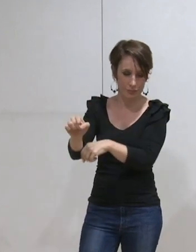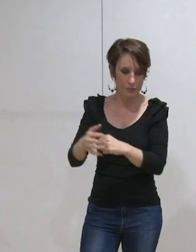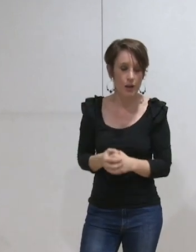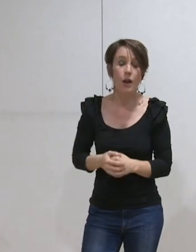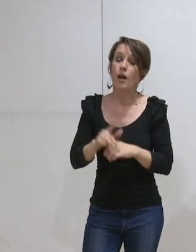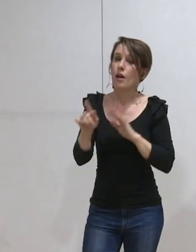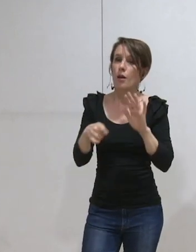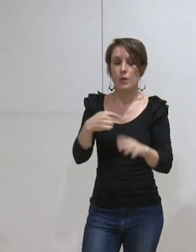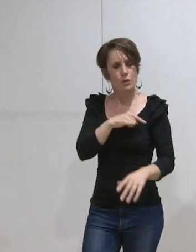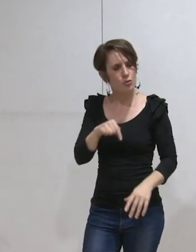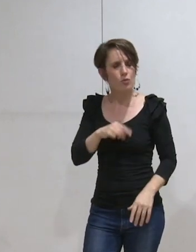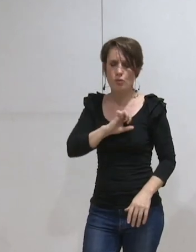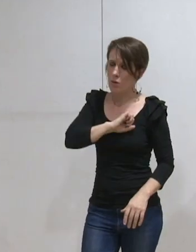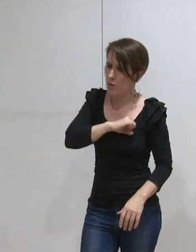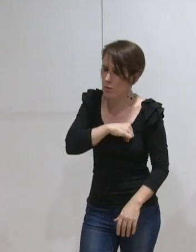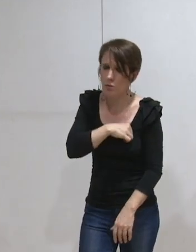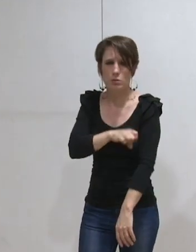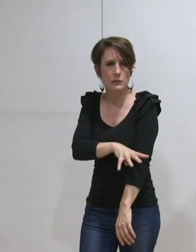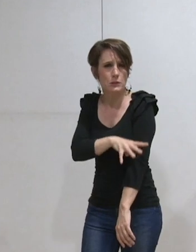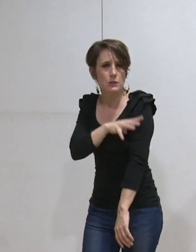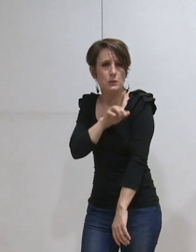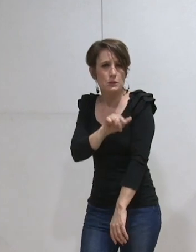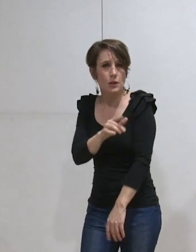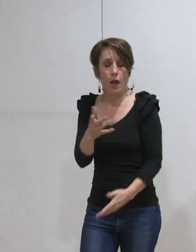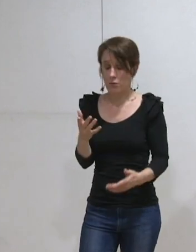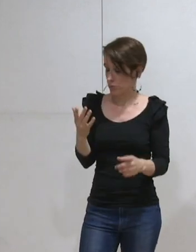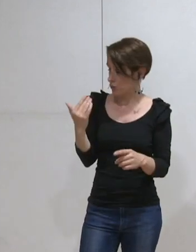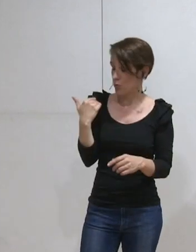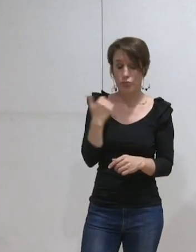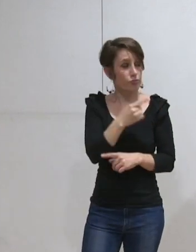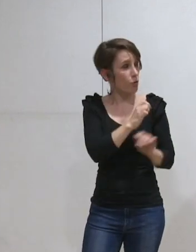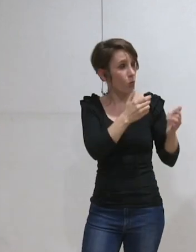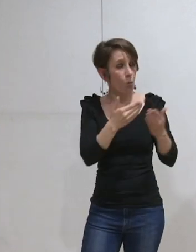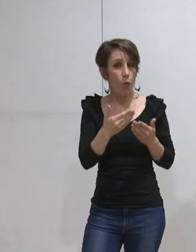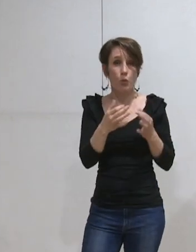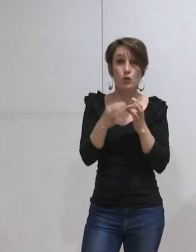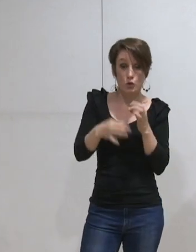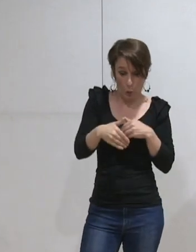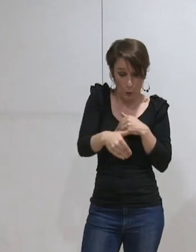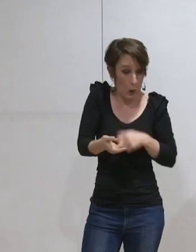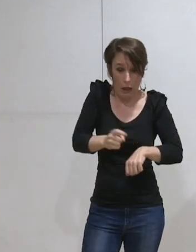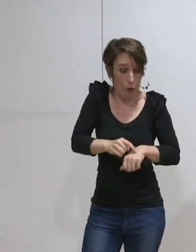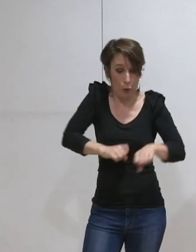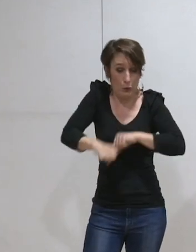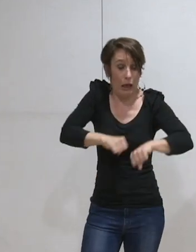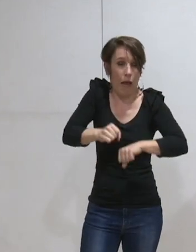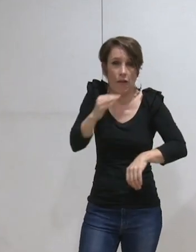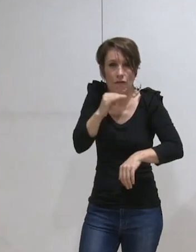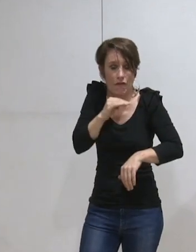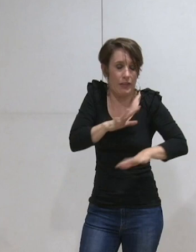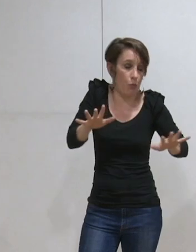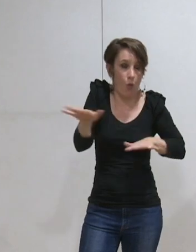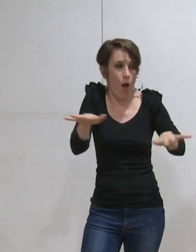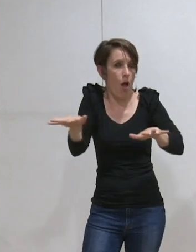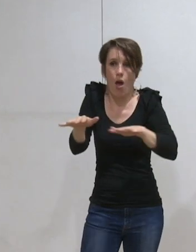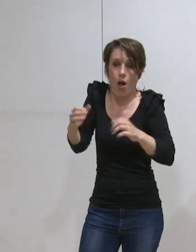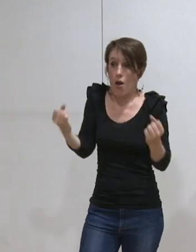et de la compassion des solutions de court terme ont été mis en place par les services de la ville pour faire en sorte que